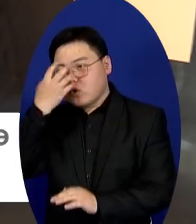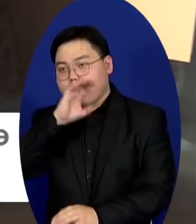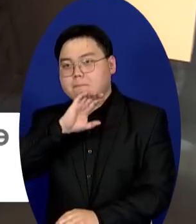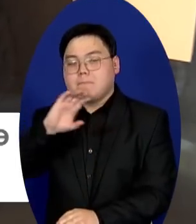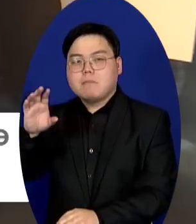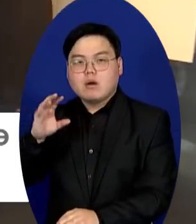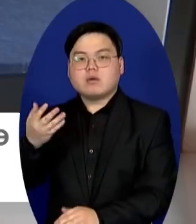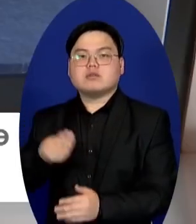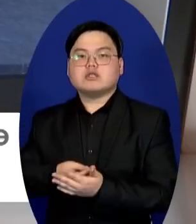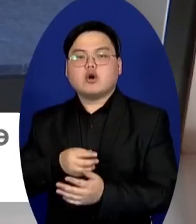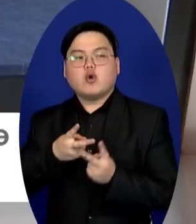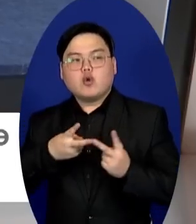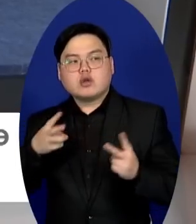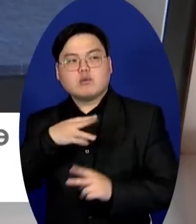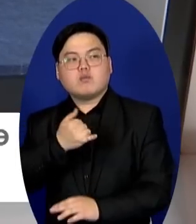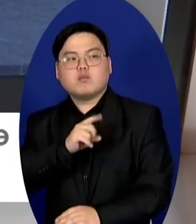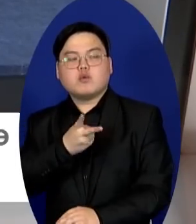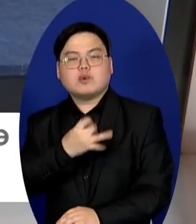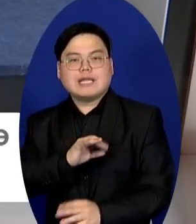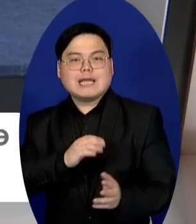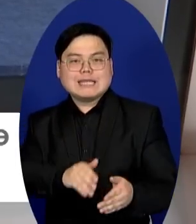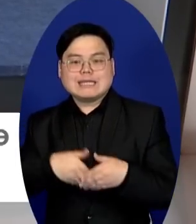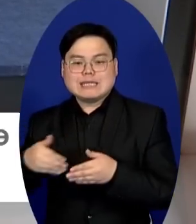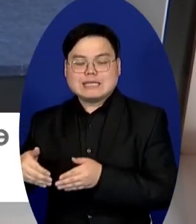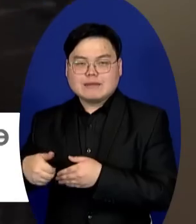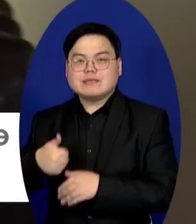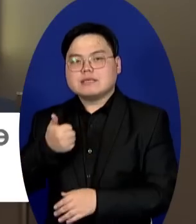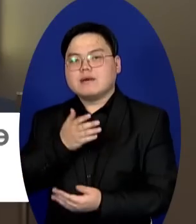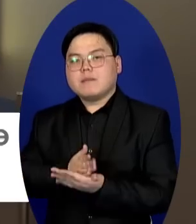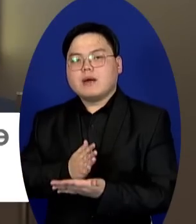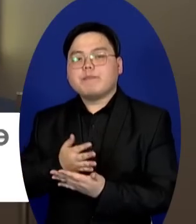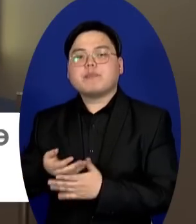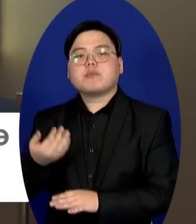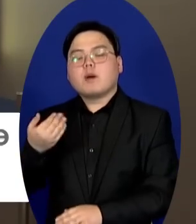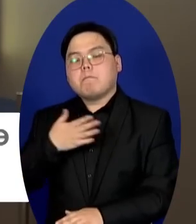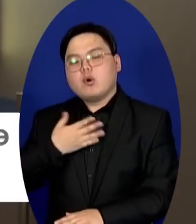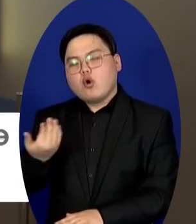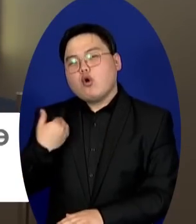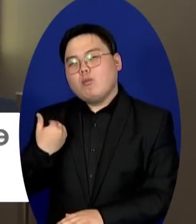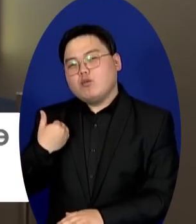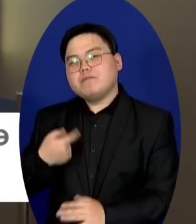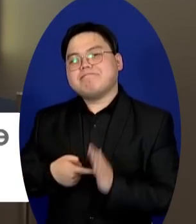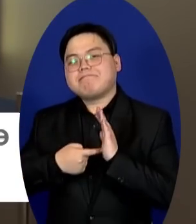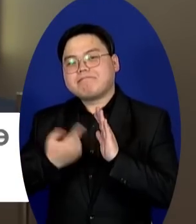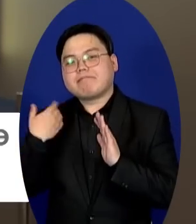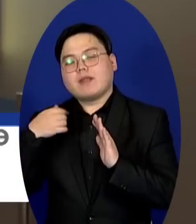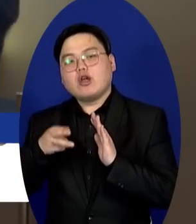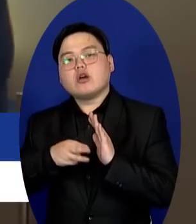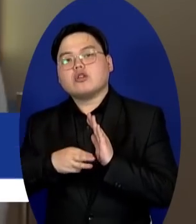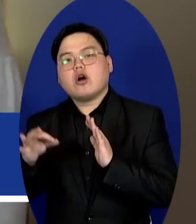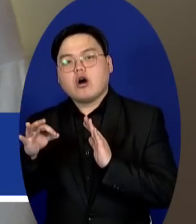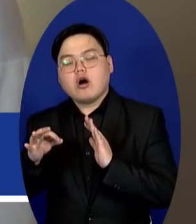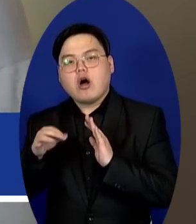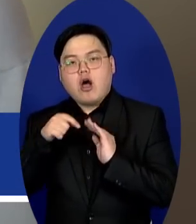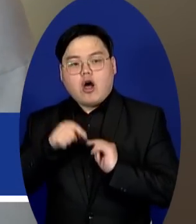маань дээрээс нь үндэсний музей маань одоо дэмжиж ингэж оролцож байгаа бол маш сайхан зүйл. Манад өмнө байрлаж исэн үзвэрүүдийн тоог бодвол